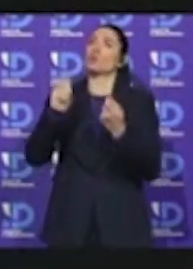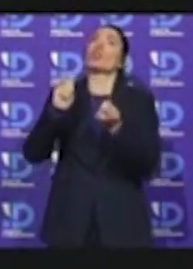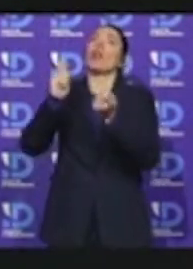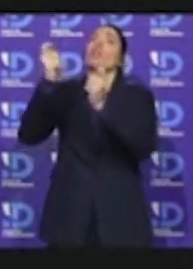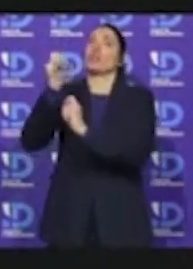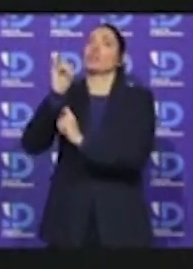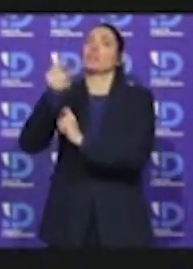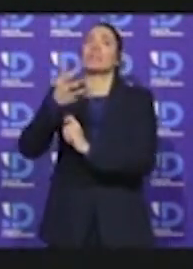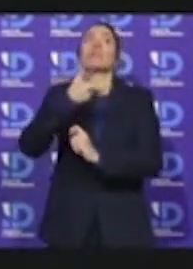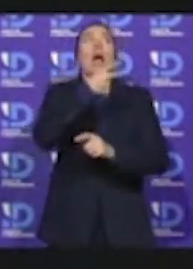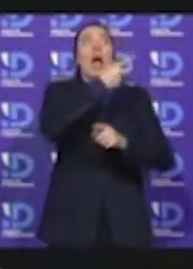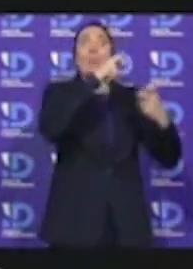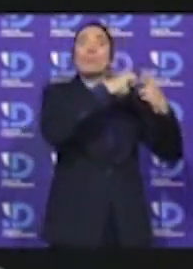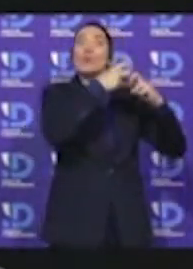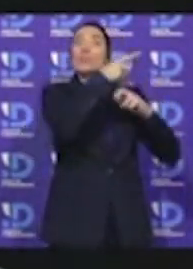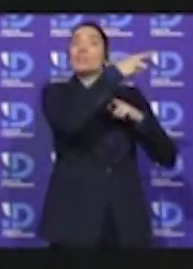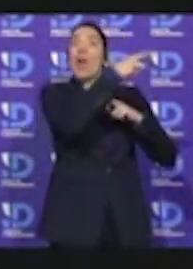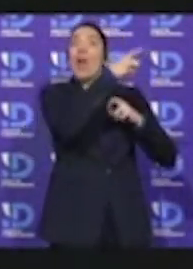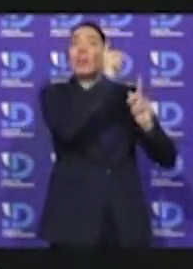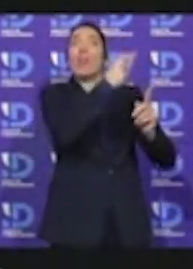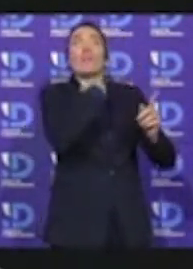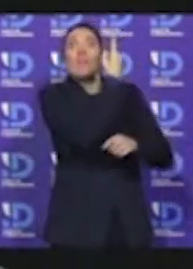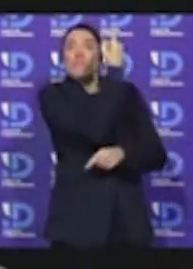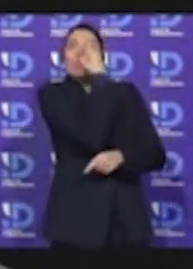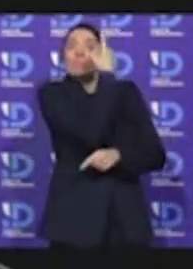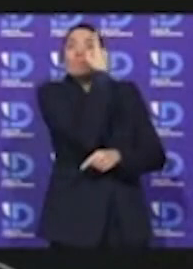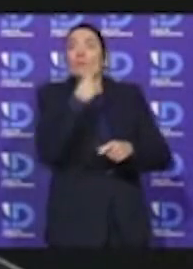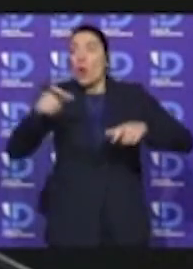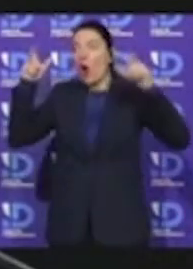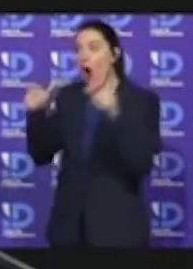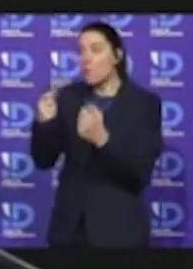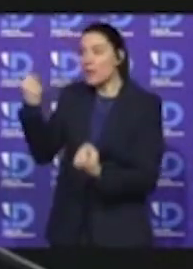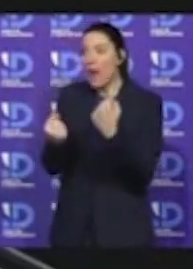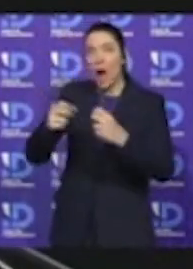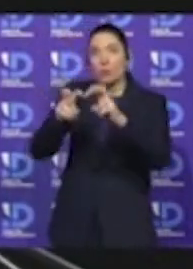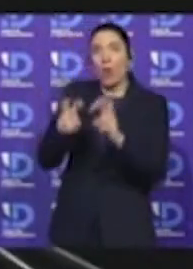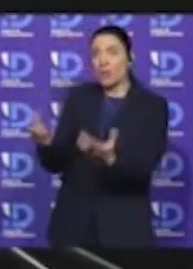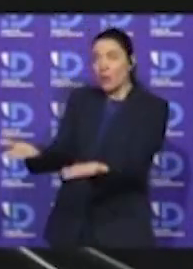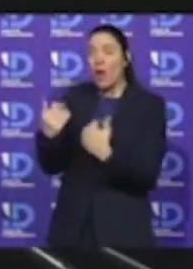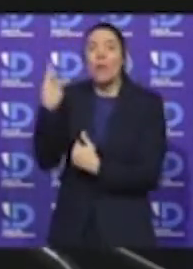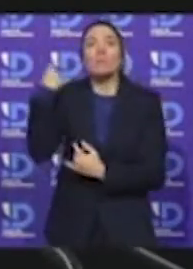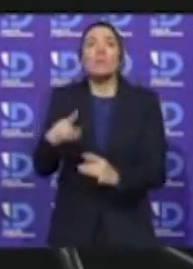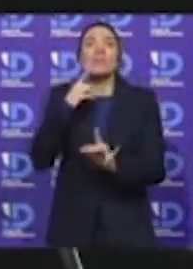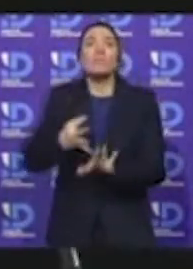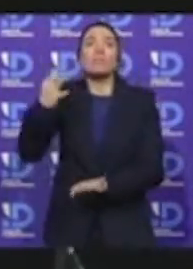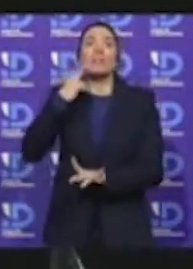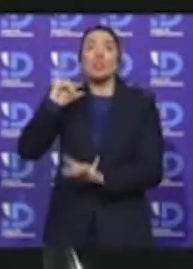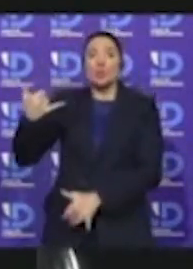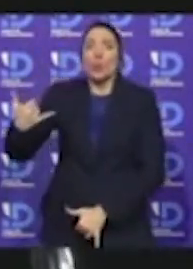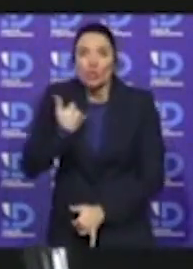Bruxelles sulla testa dei cittadini europei solo l'auto elettrica è un suicidio economico sociale